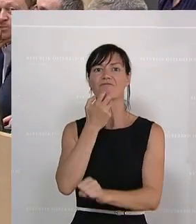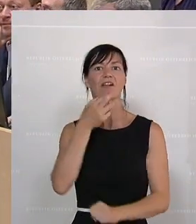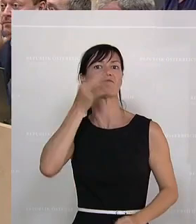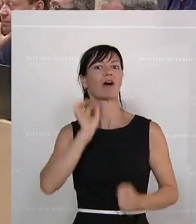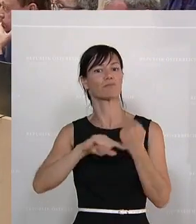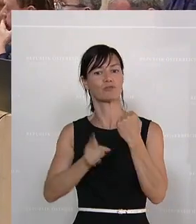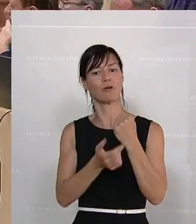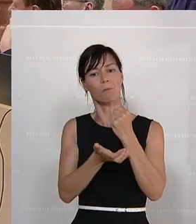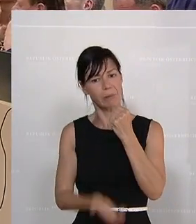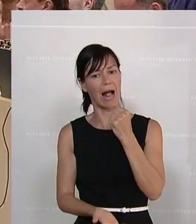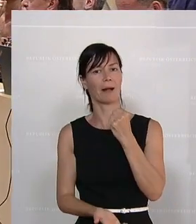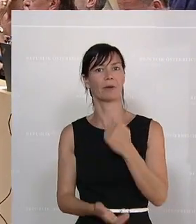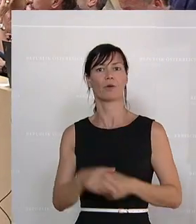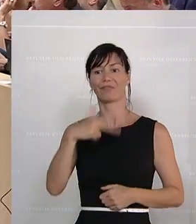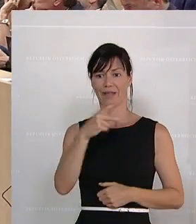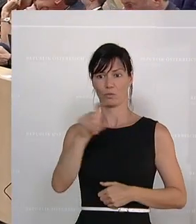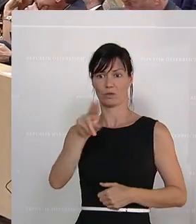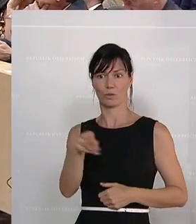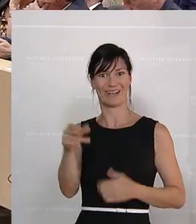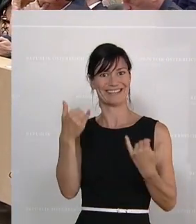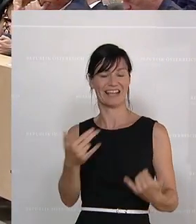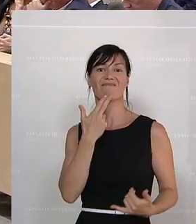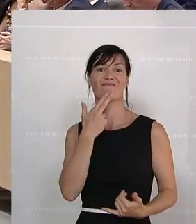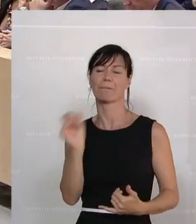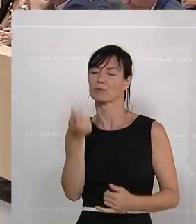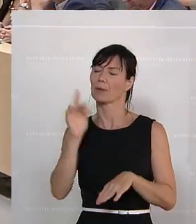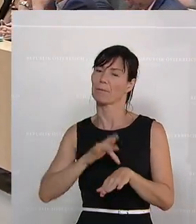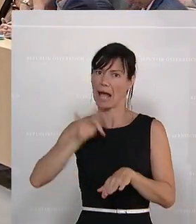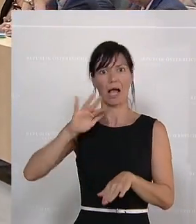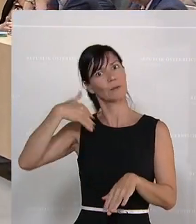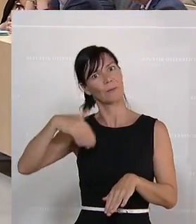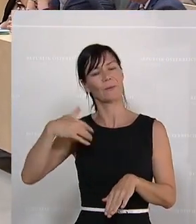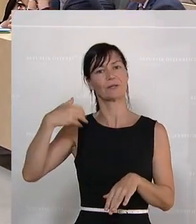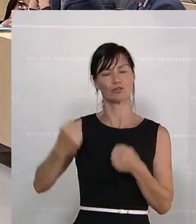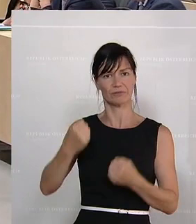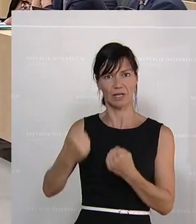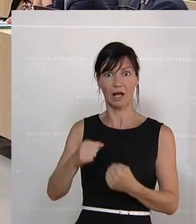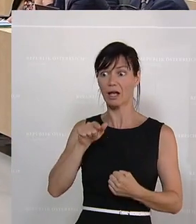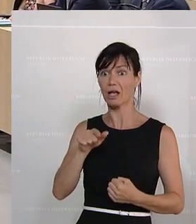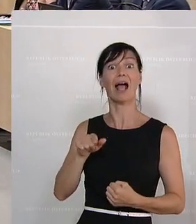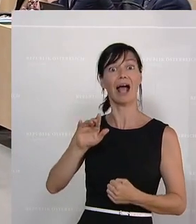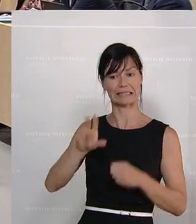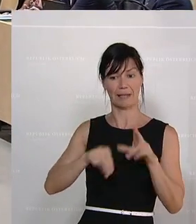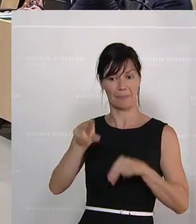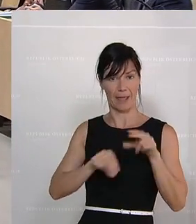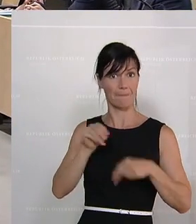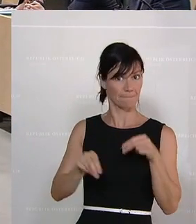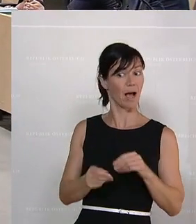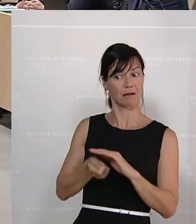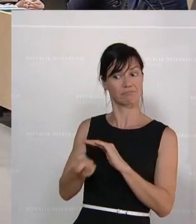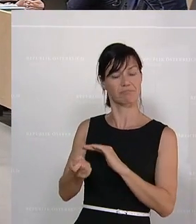die wir jetzt wenn die besonders bedürftigen ausschütten im september das geld es selbstverständlich auch wieder primär bei